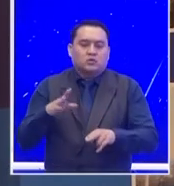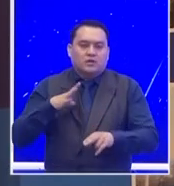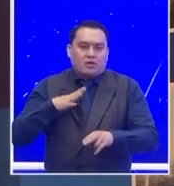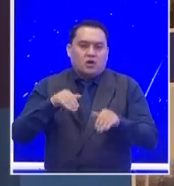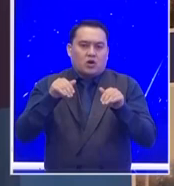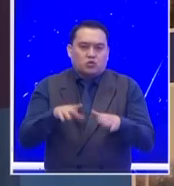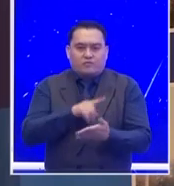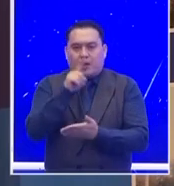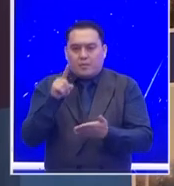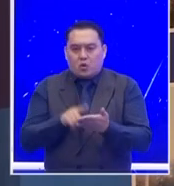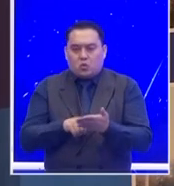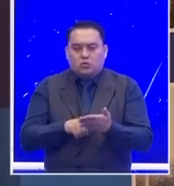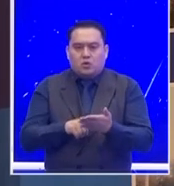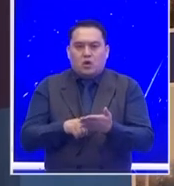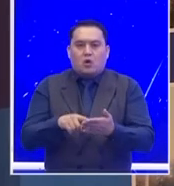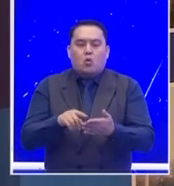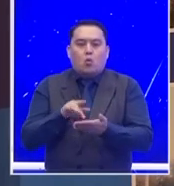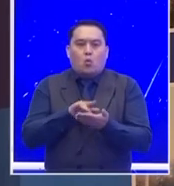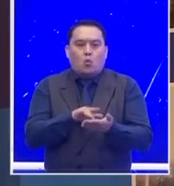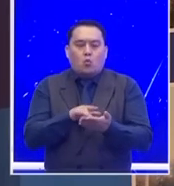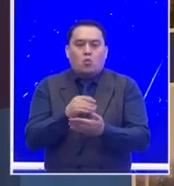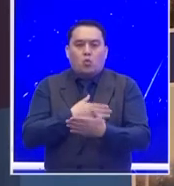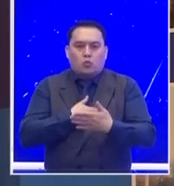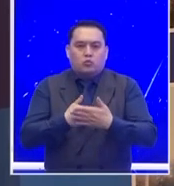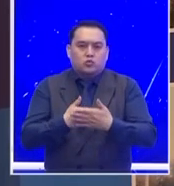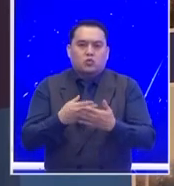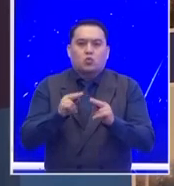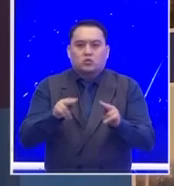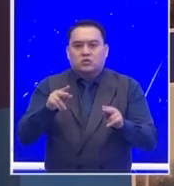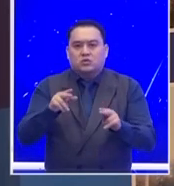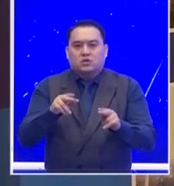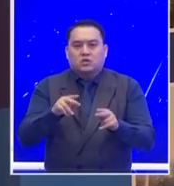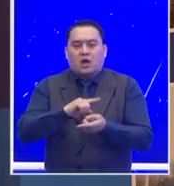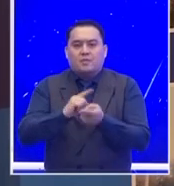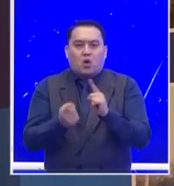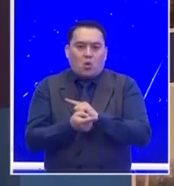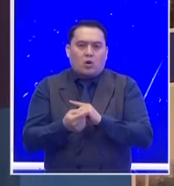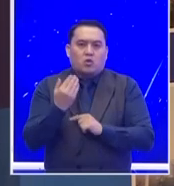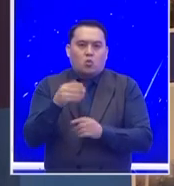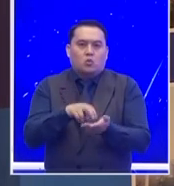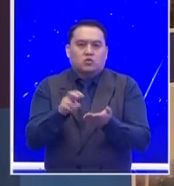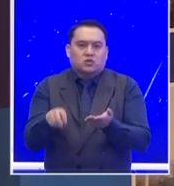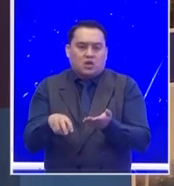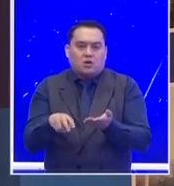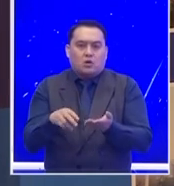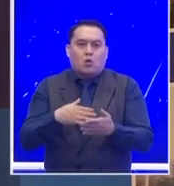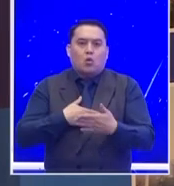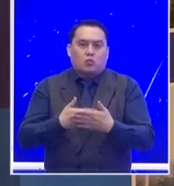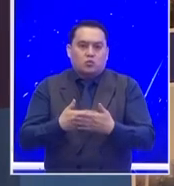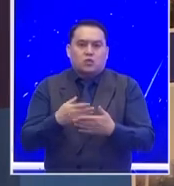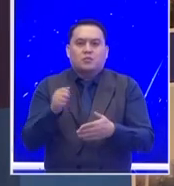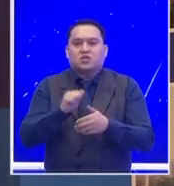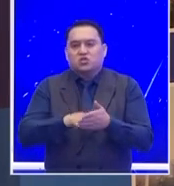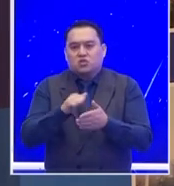Наконец решился вопрос с декретным отпуском. До настоящего времени учителя неохотно замещали своих коллег, ушедших в декретный отпуск.